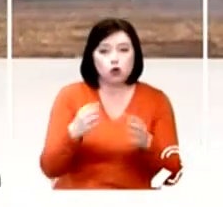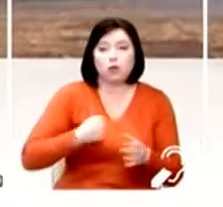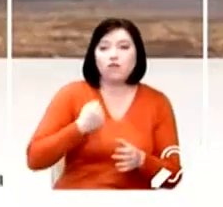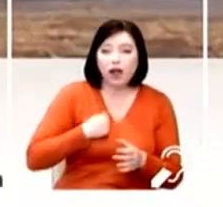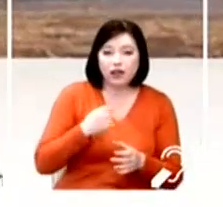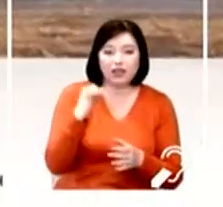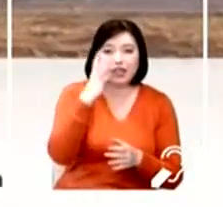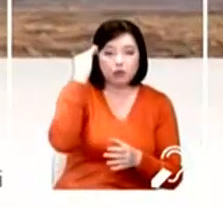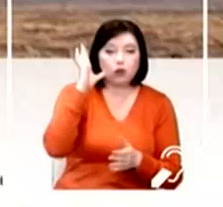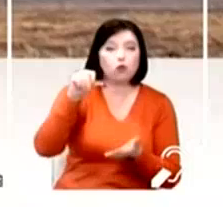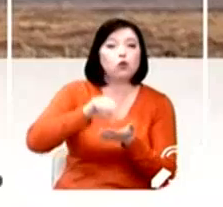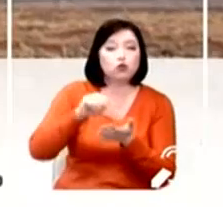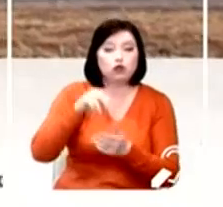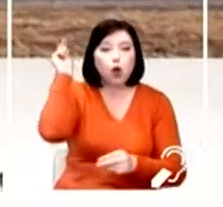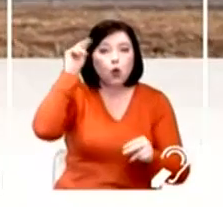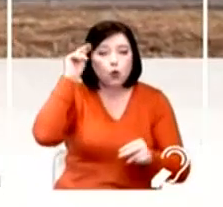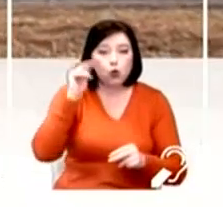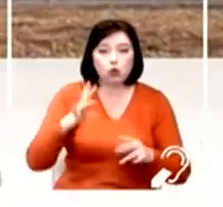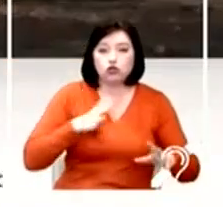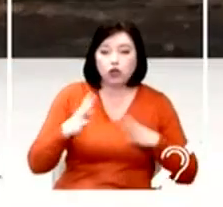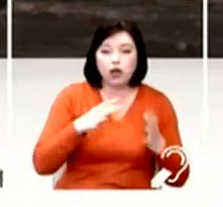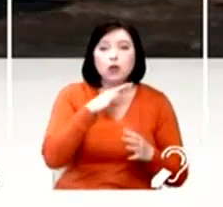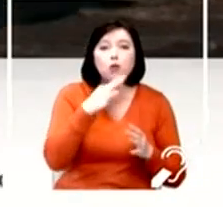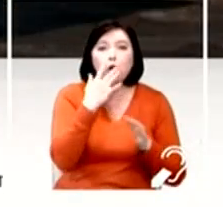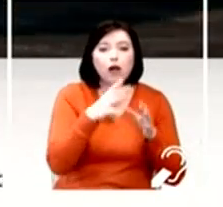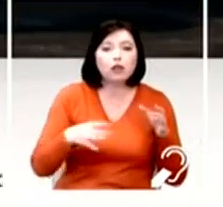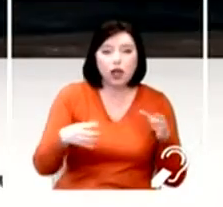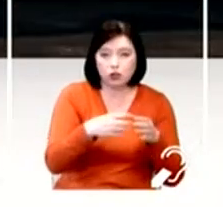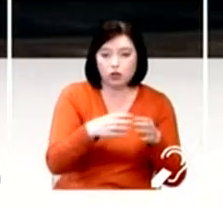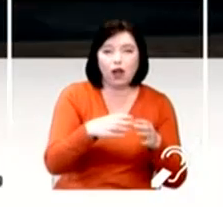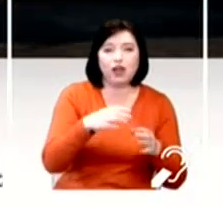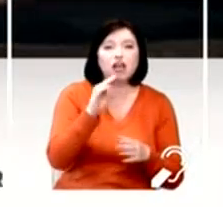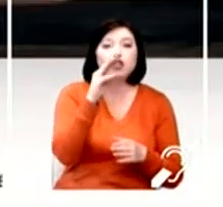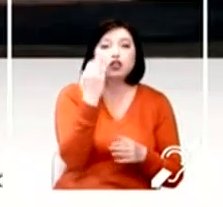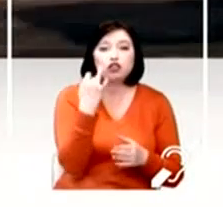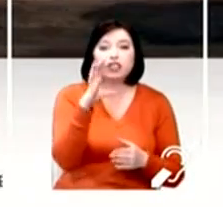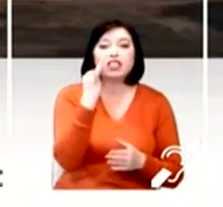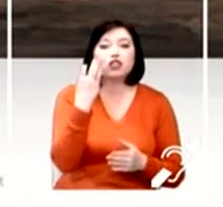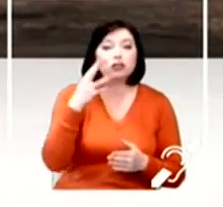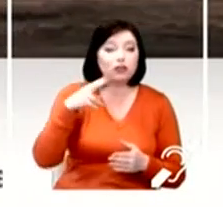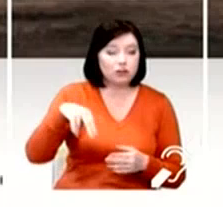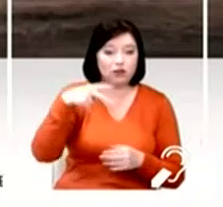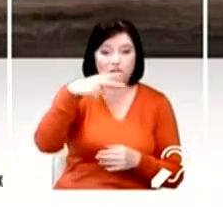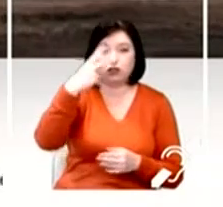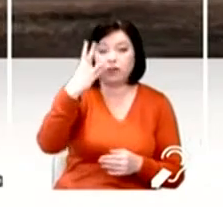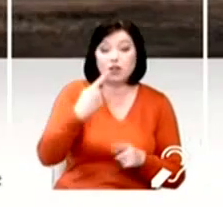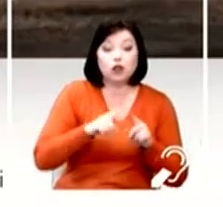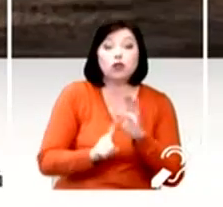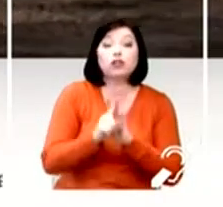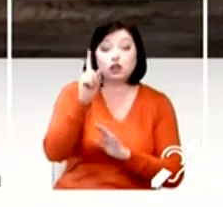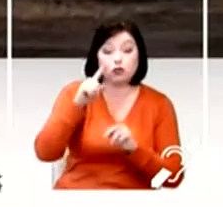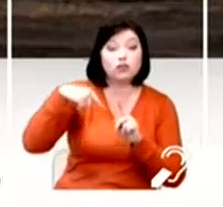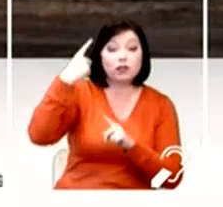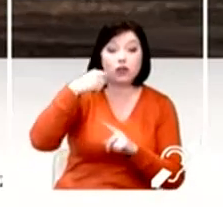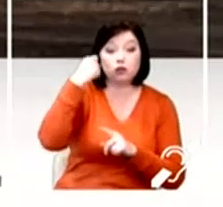Republica Moldova va participa la exercițiul multinațional Sea Shields 2023, care începe săptămâna viitoare în